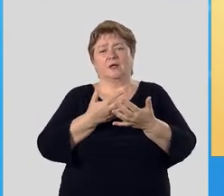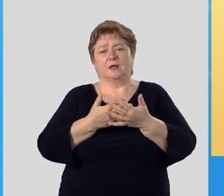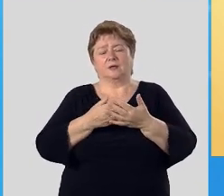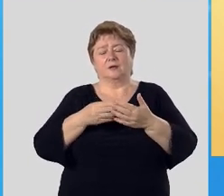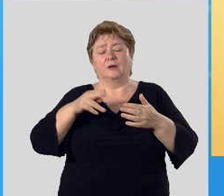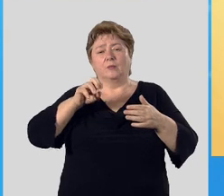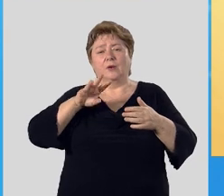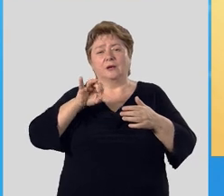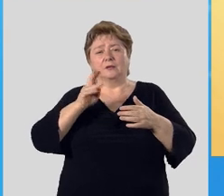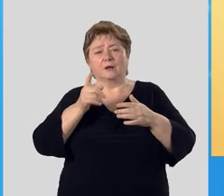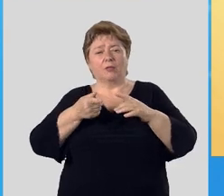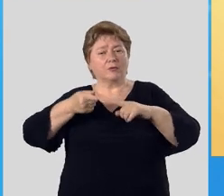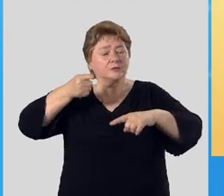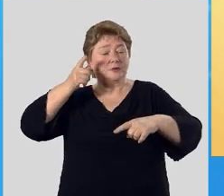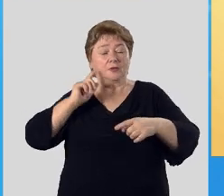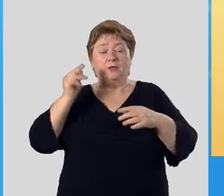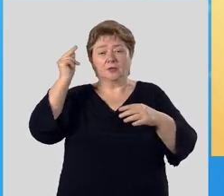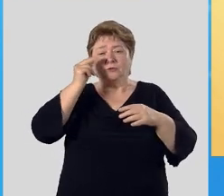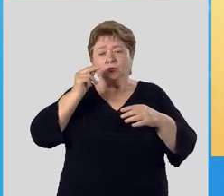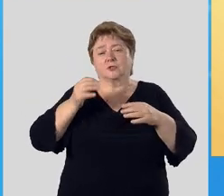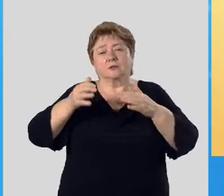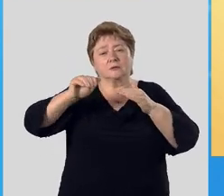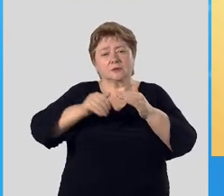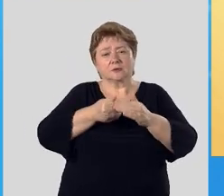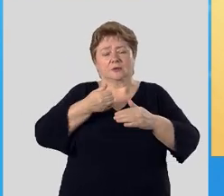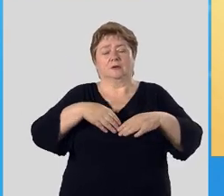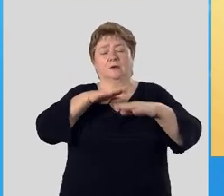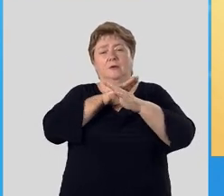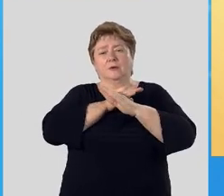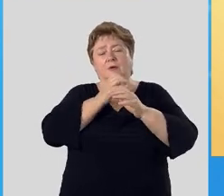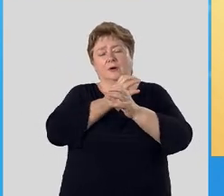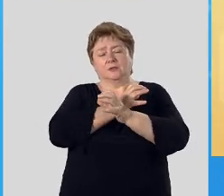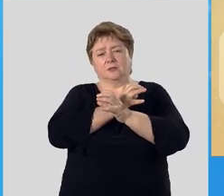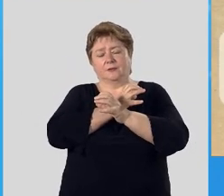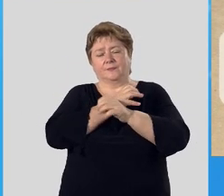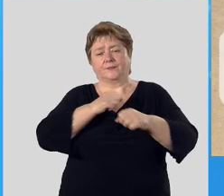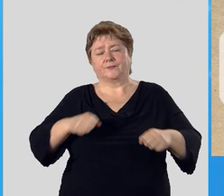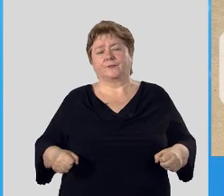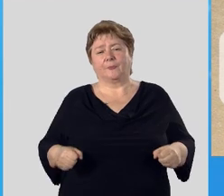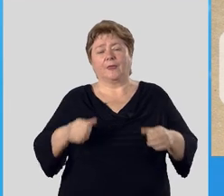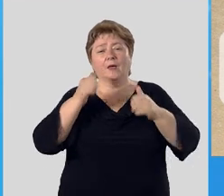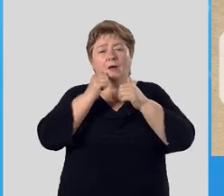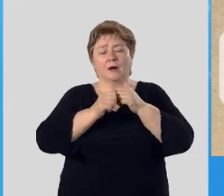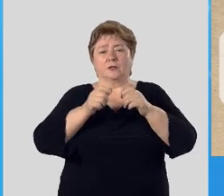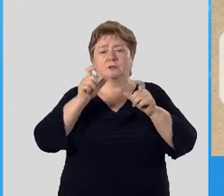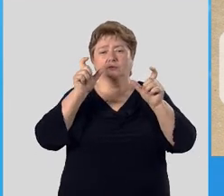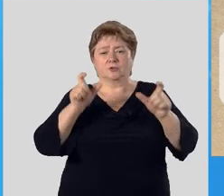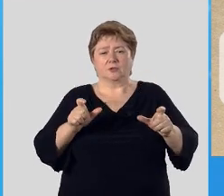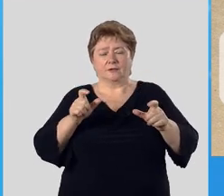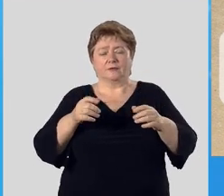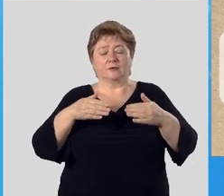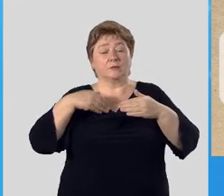палеонтологии изучает ископаемые останки костей каждому человеку